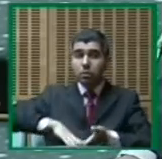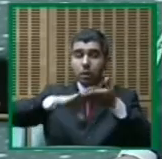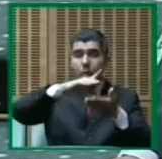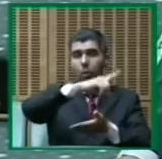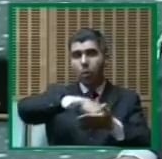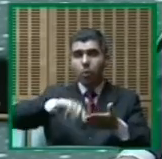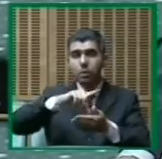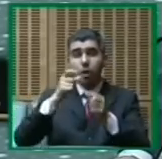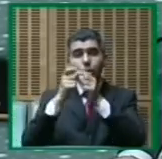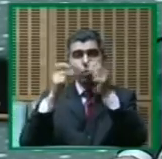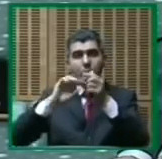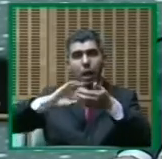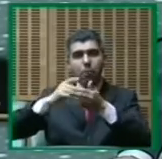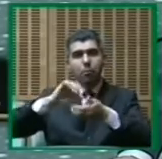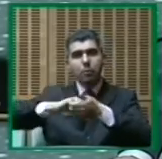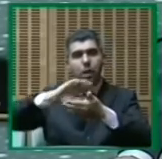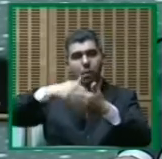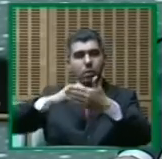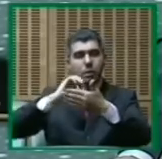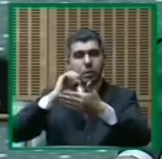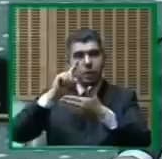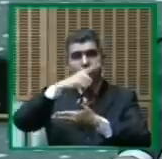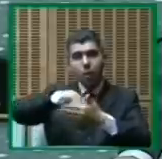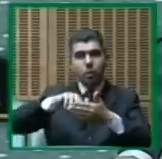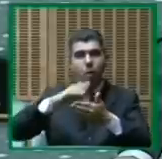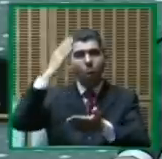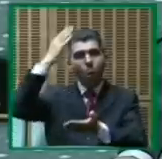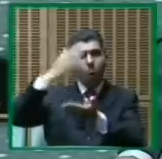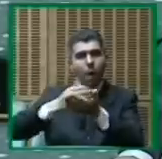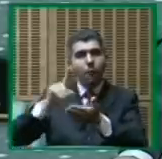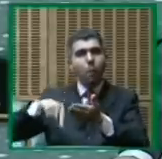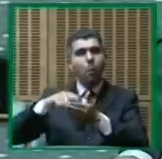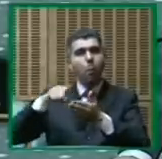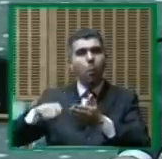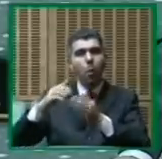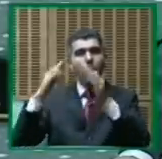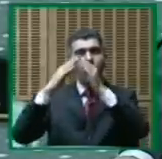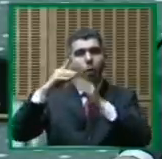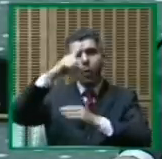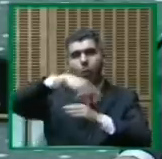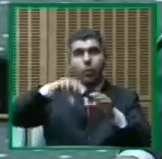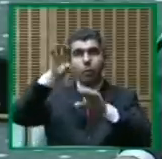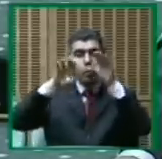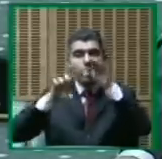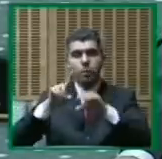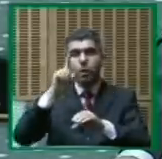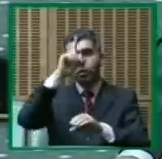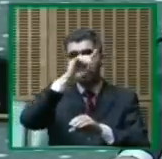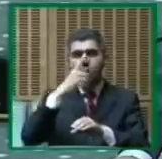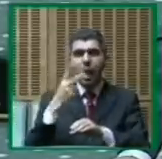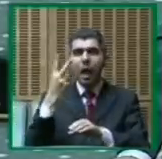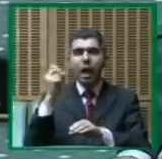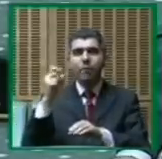بتعاون مع القطاع الخاص باش يمكننا نمحيو دور الصفيح بصفة نهائية فيما تم سنة